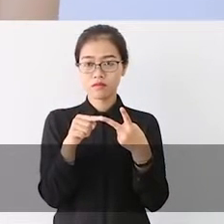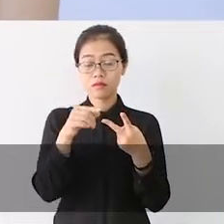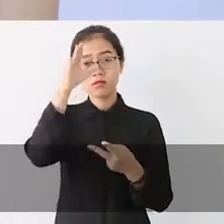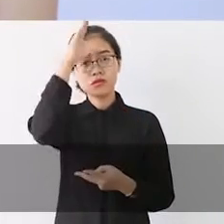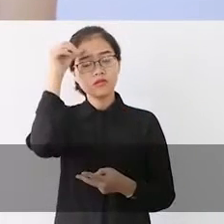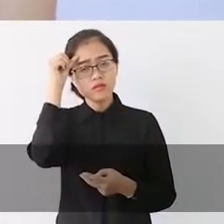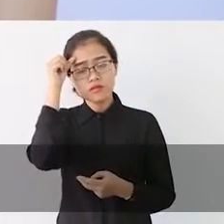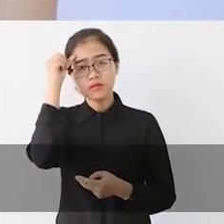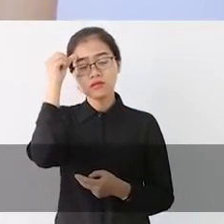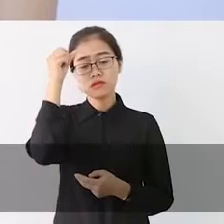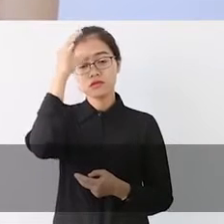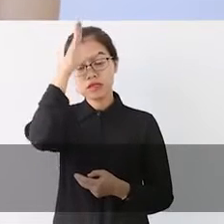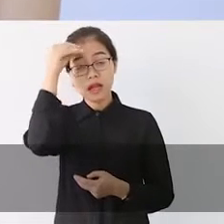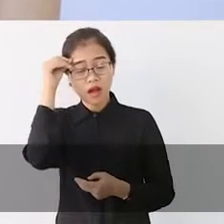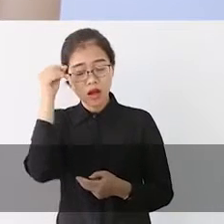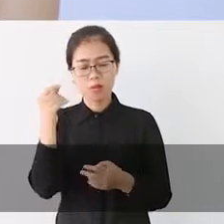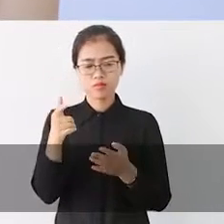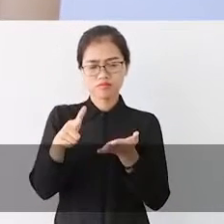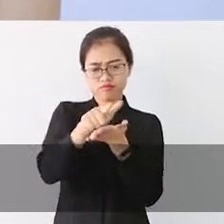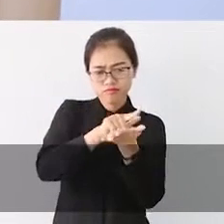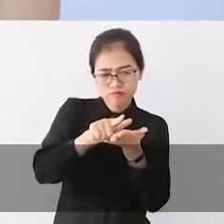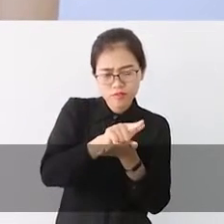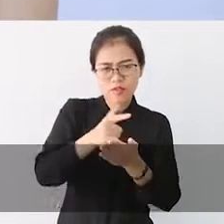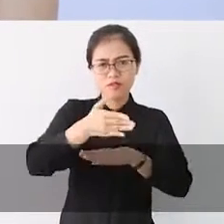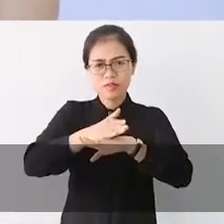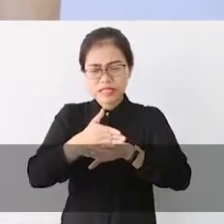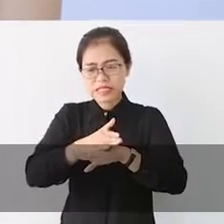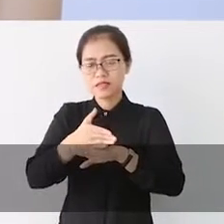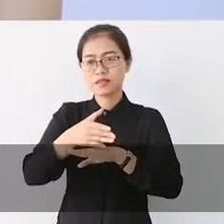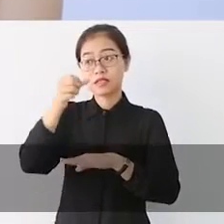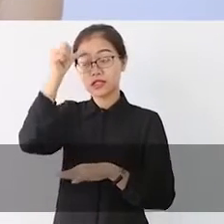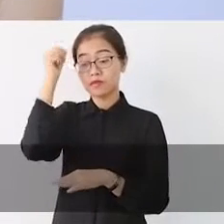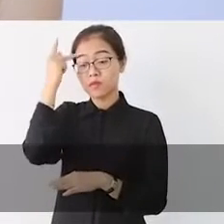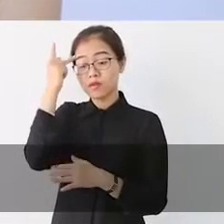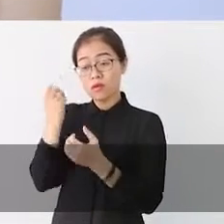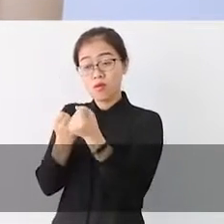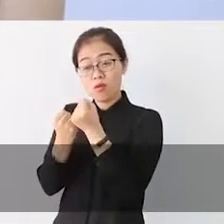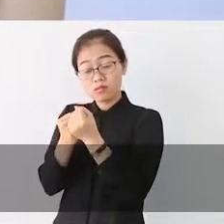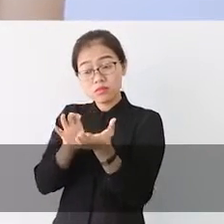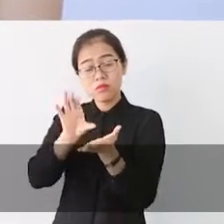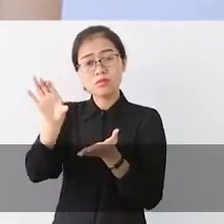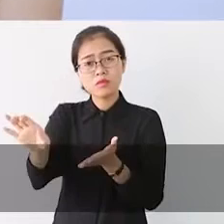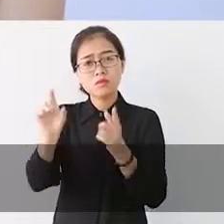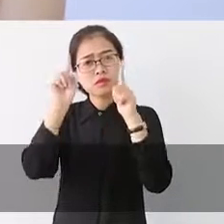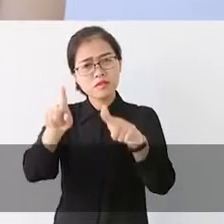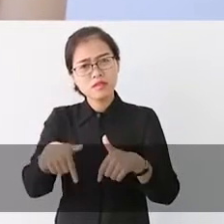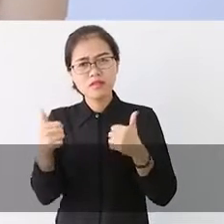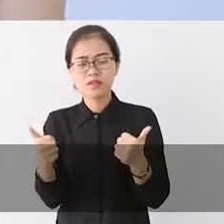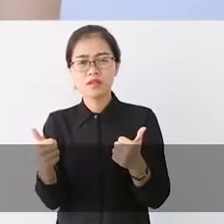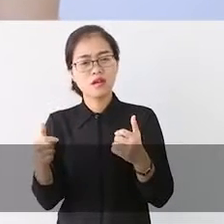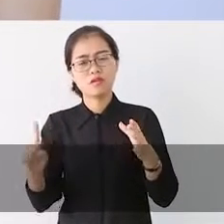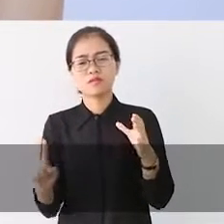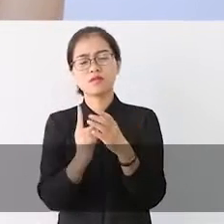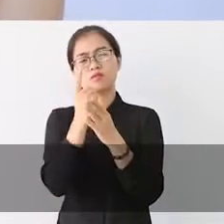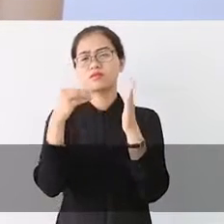là trong cái luật giáo dục của mình thì cũng chưa có thống nhất hoặc là hỗ trợ cho các trường đại